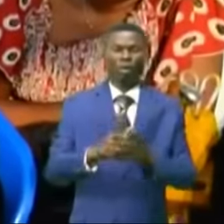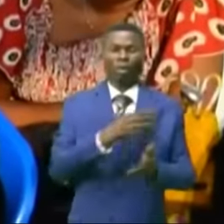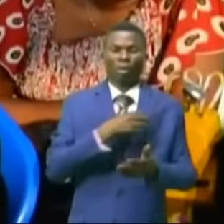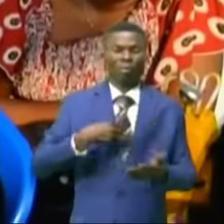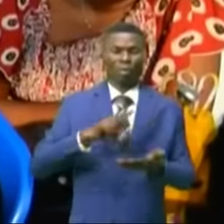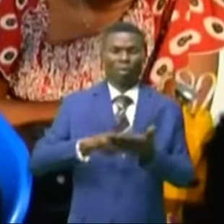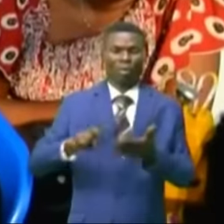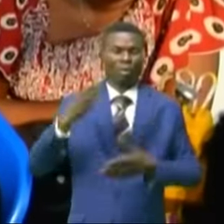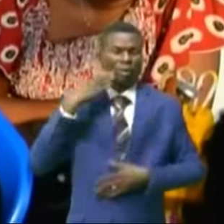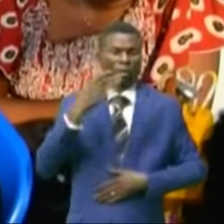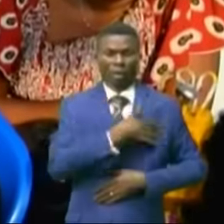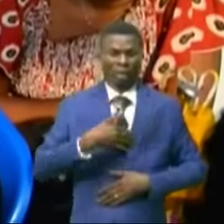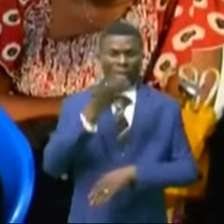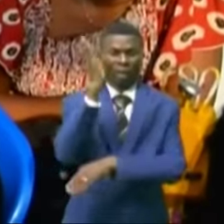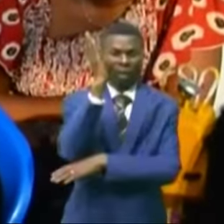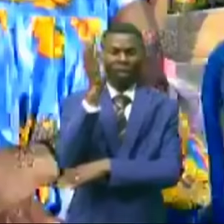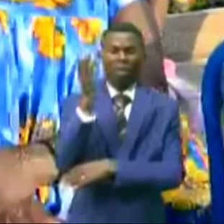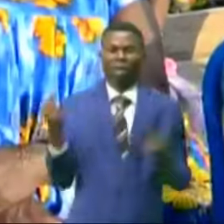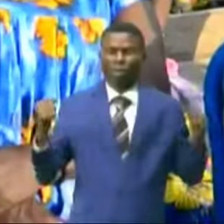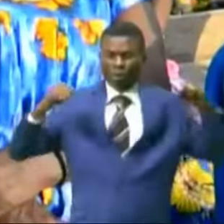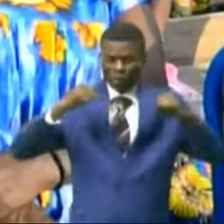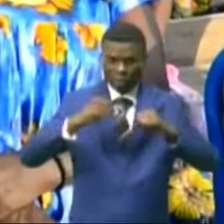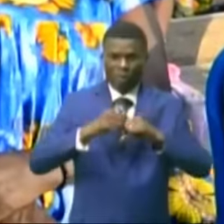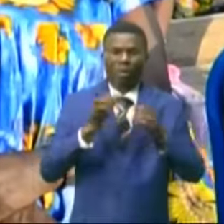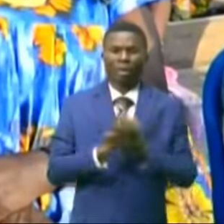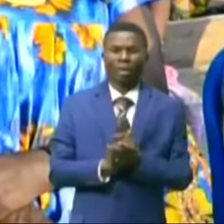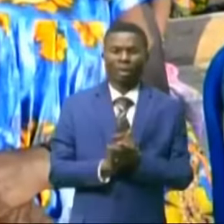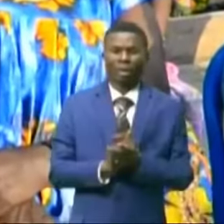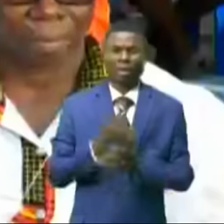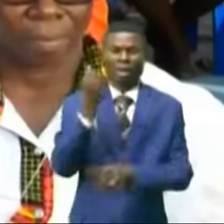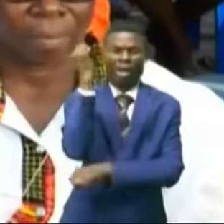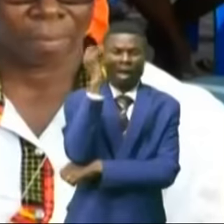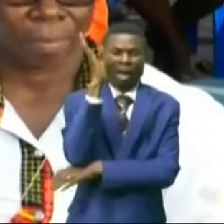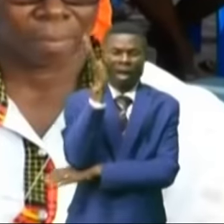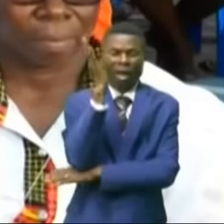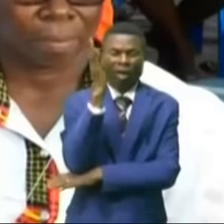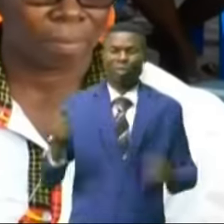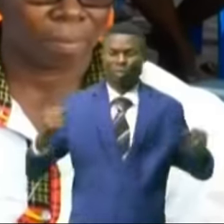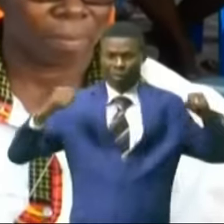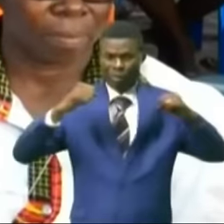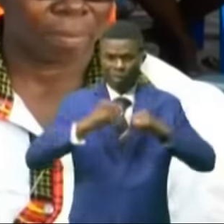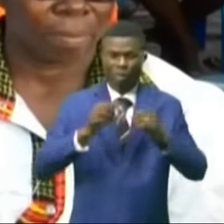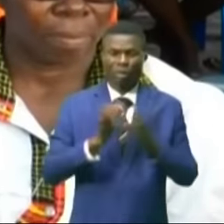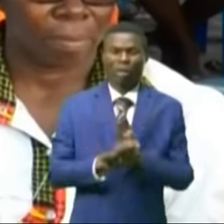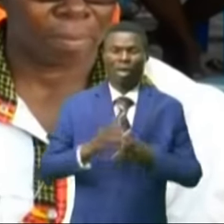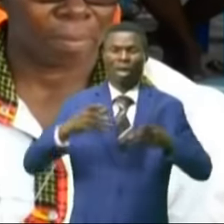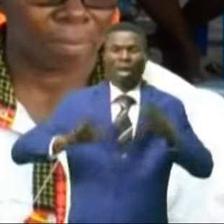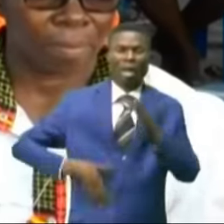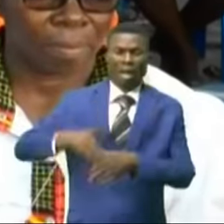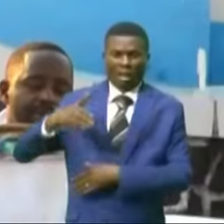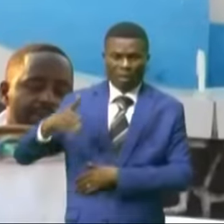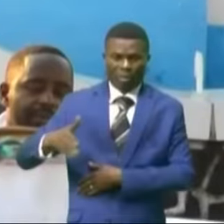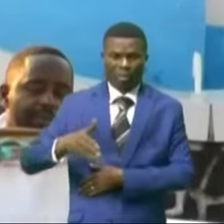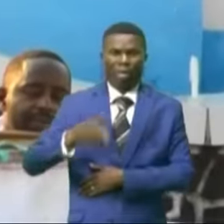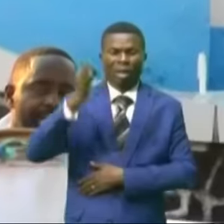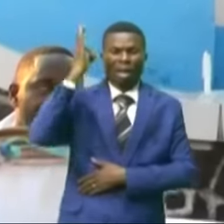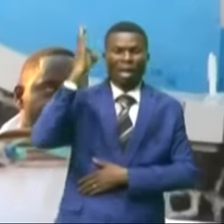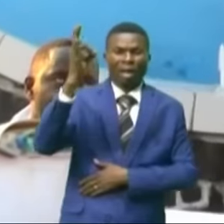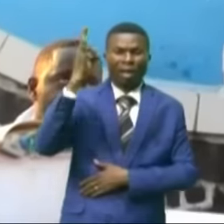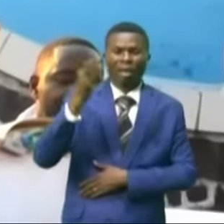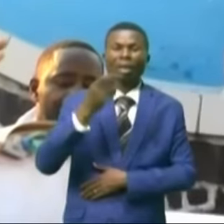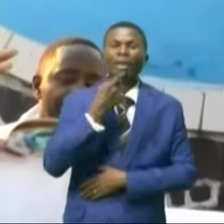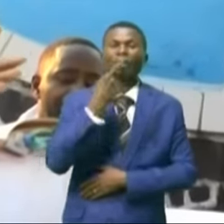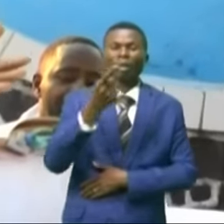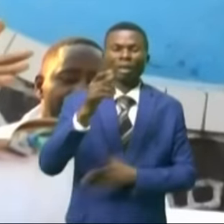sous l'appellation Nzete Kauka, arbre sec en français, l'officiant du jour a, au cours de son homélie, rappelé